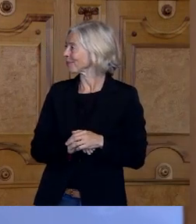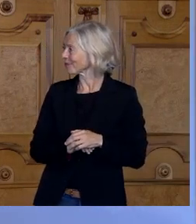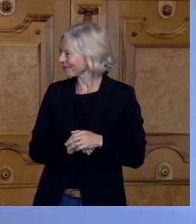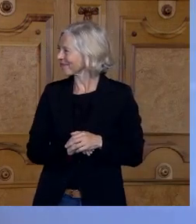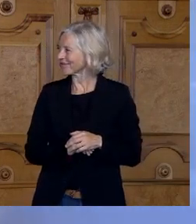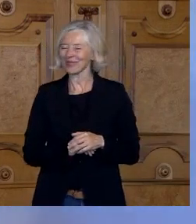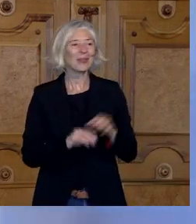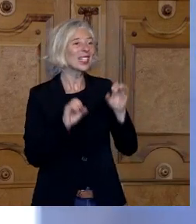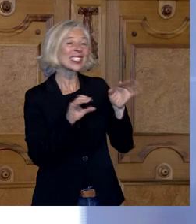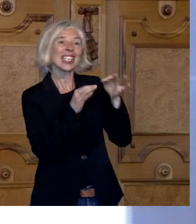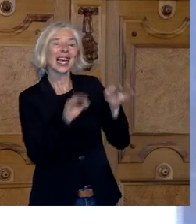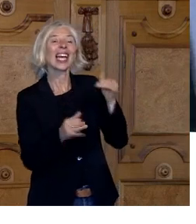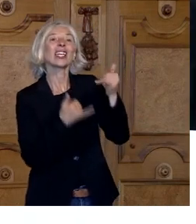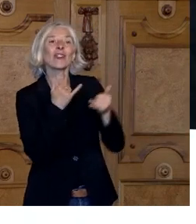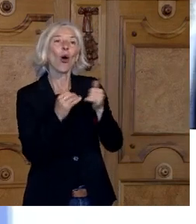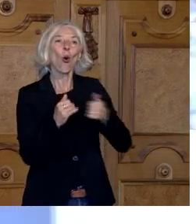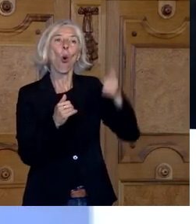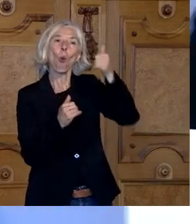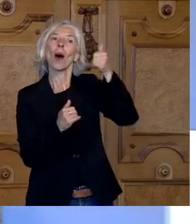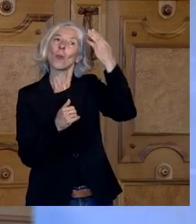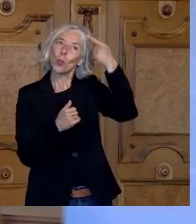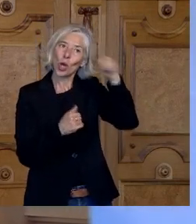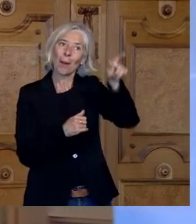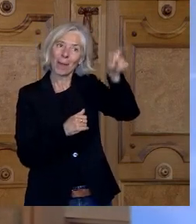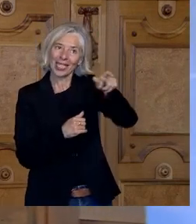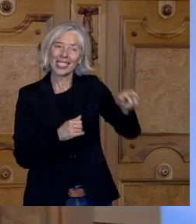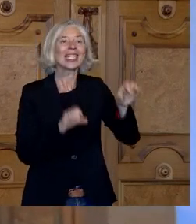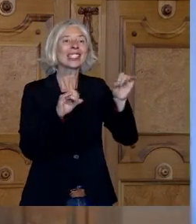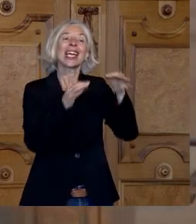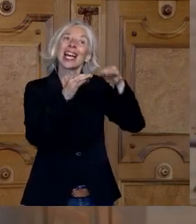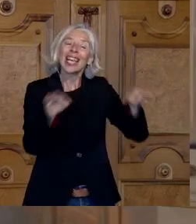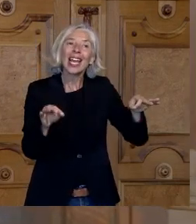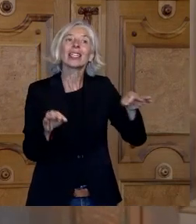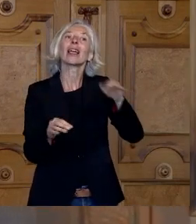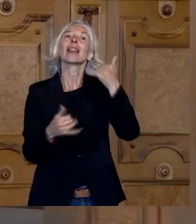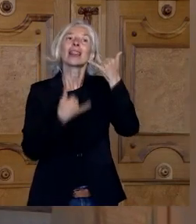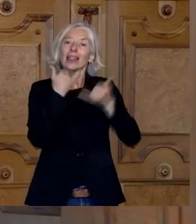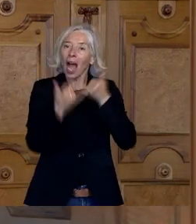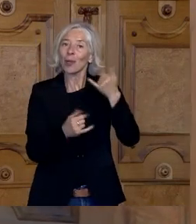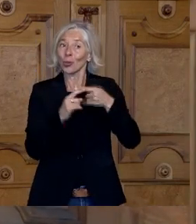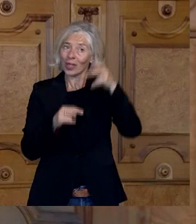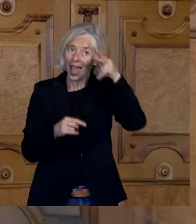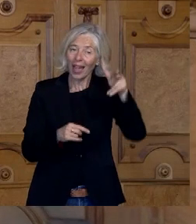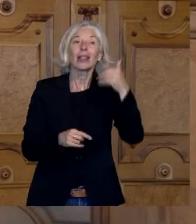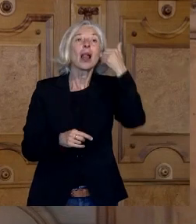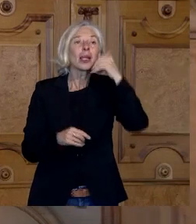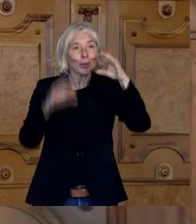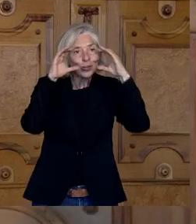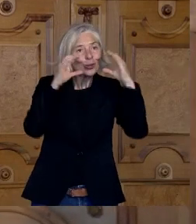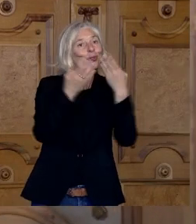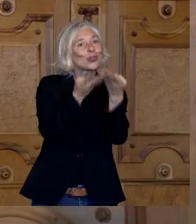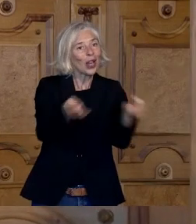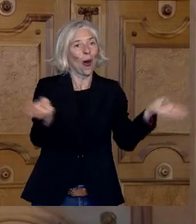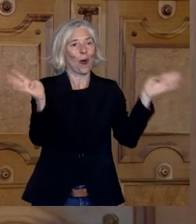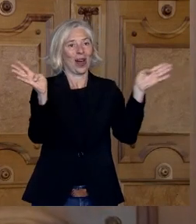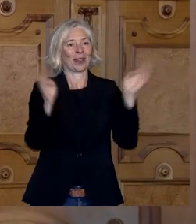Sehr geehrte Frau Oberbürgermeisterin, sehr geehrte Damen und Herren, sehr geehrte Zusehende, liebe Zusehende, es ist im Prinzip eine